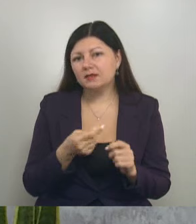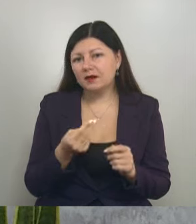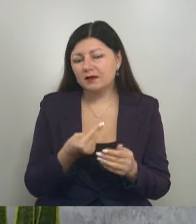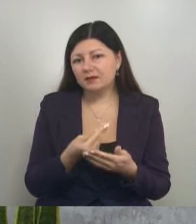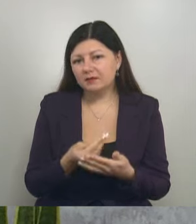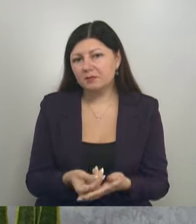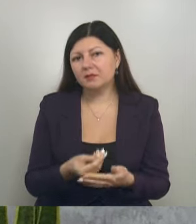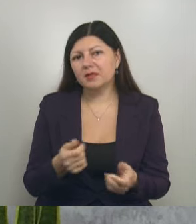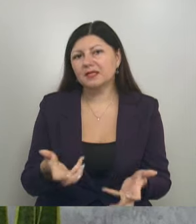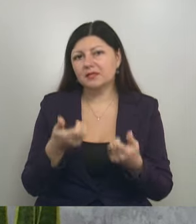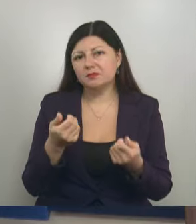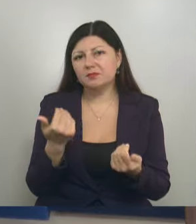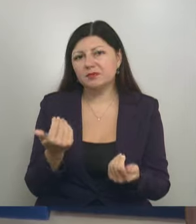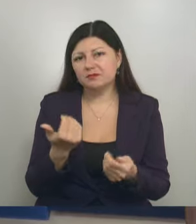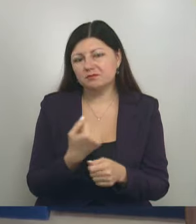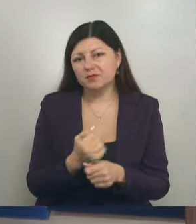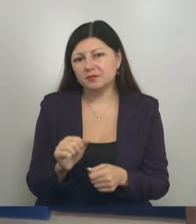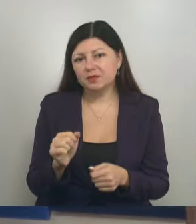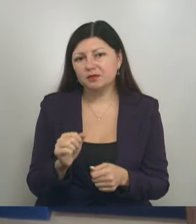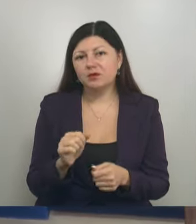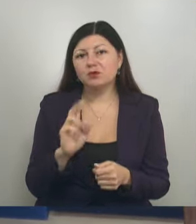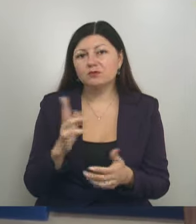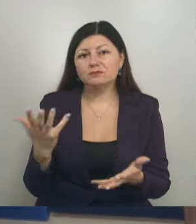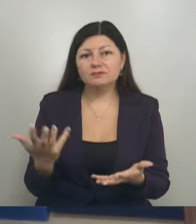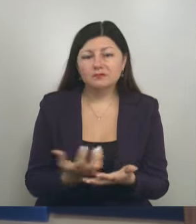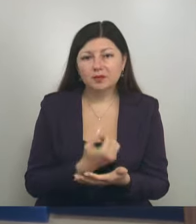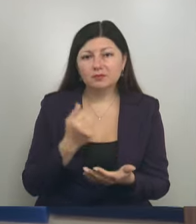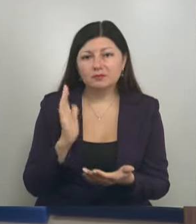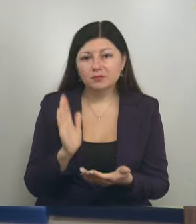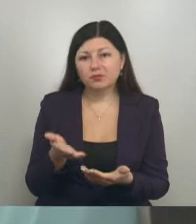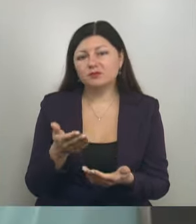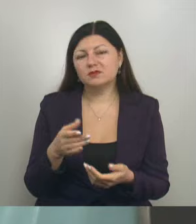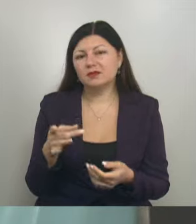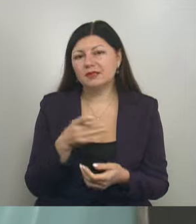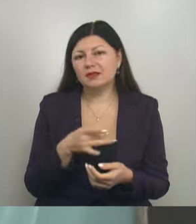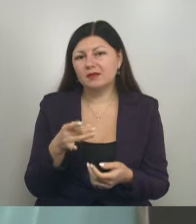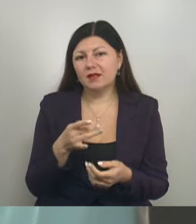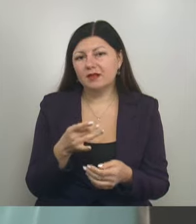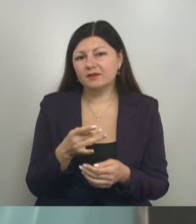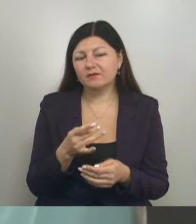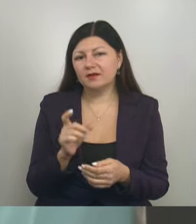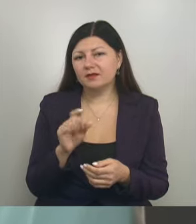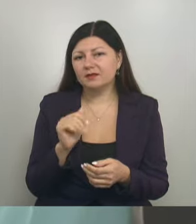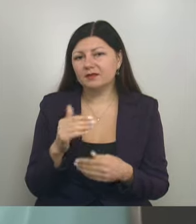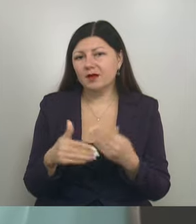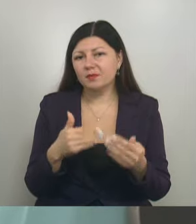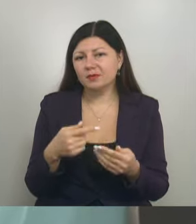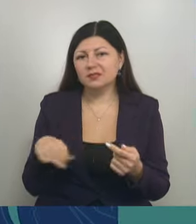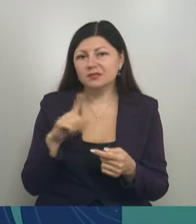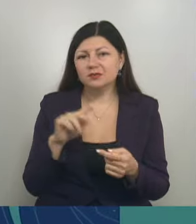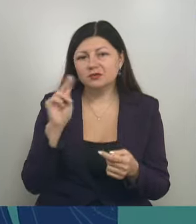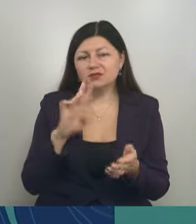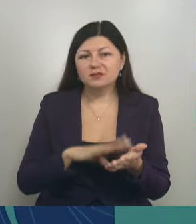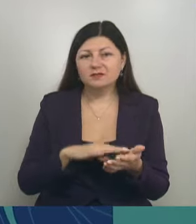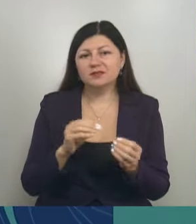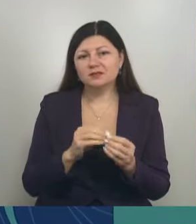их моральную победу. Абсолютных победителей регионального этапа олимпиады по информатике среди учащихся 9, 10